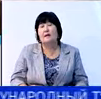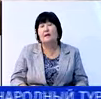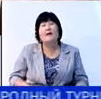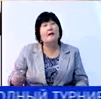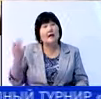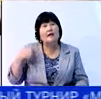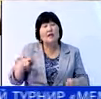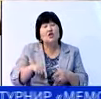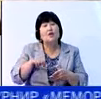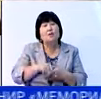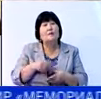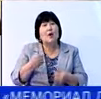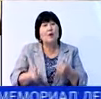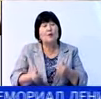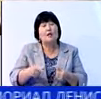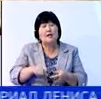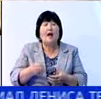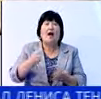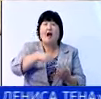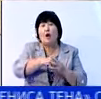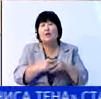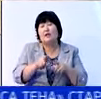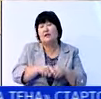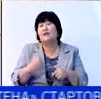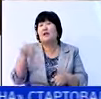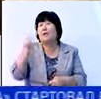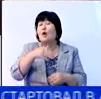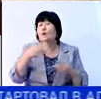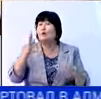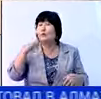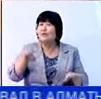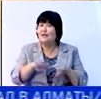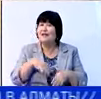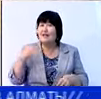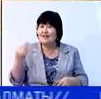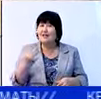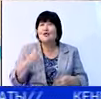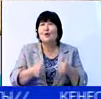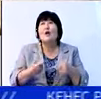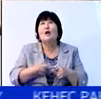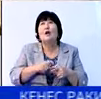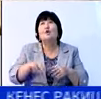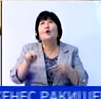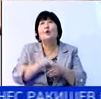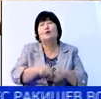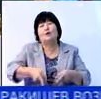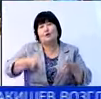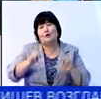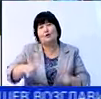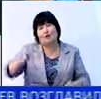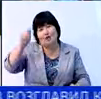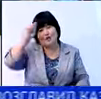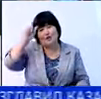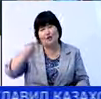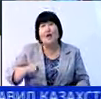Я и раньше принимал участие в аударспак и в армрестлинге. Пусть побольше будет таких интересных конкурсов, которые воспитают достойных джигитов.